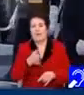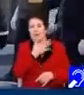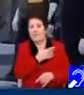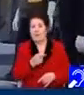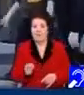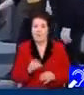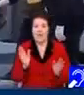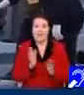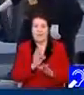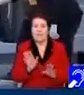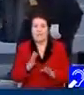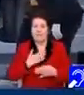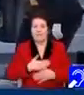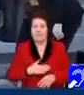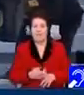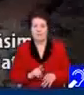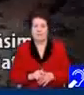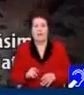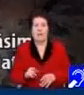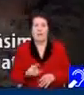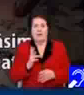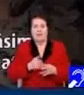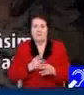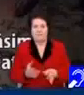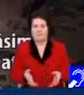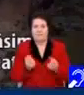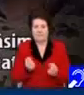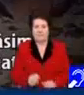vremea nefavorabilă a complicat operațiunea de salvare.